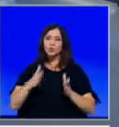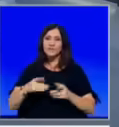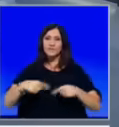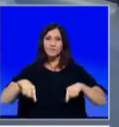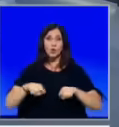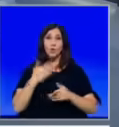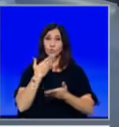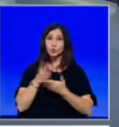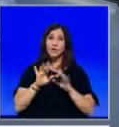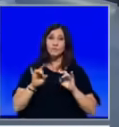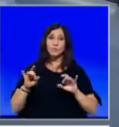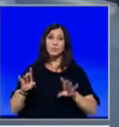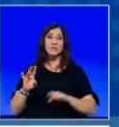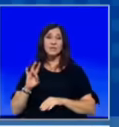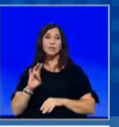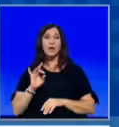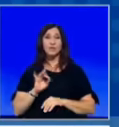Благодаря ти. Информация на Николай Решинов.